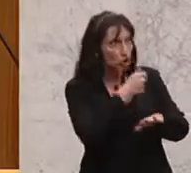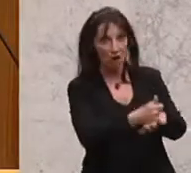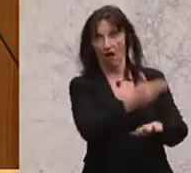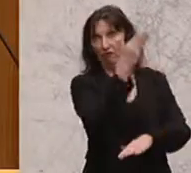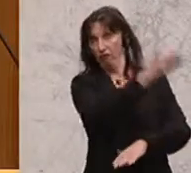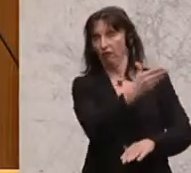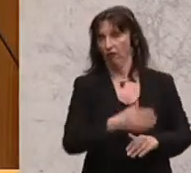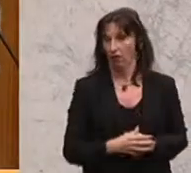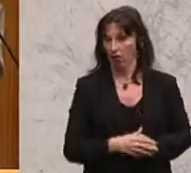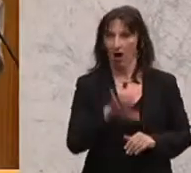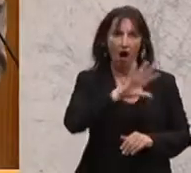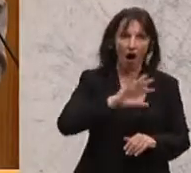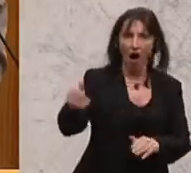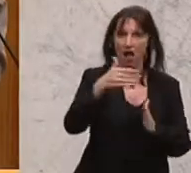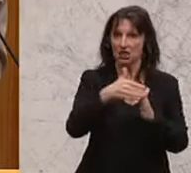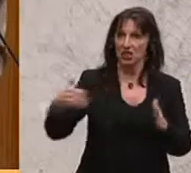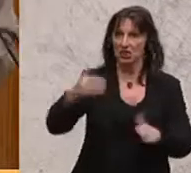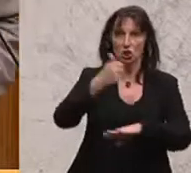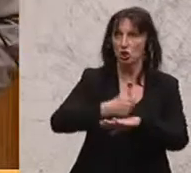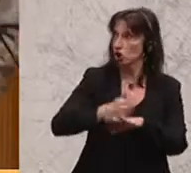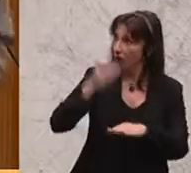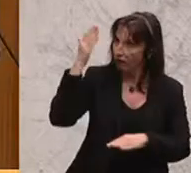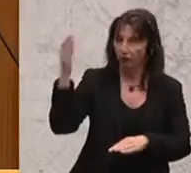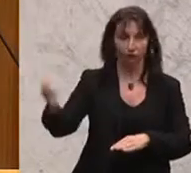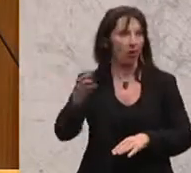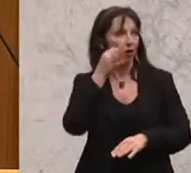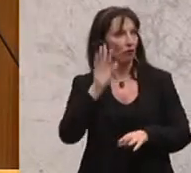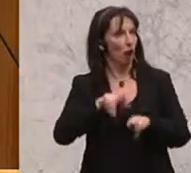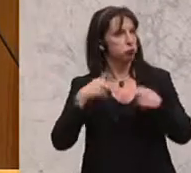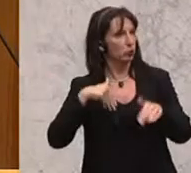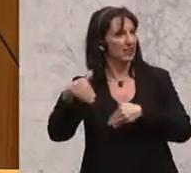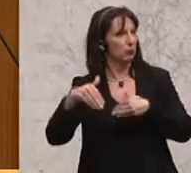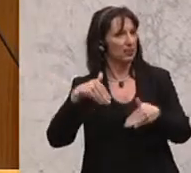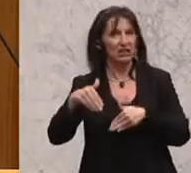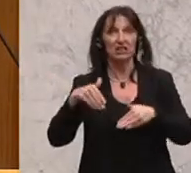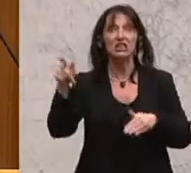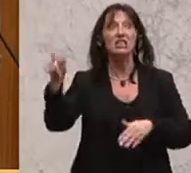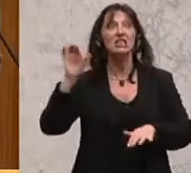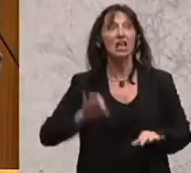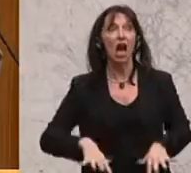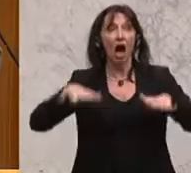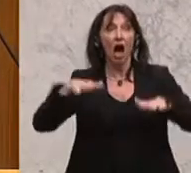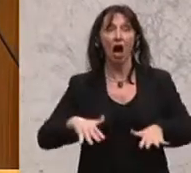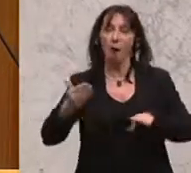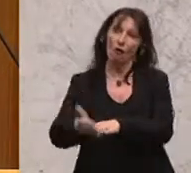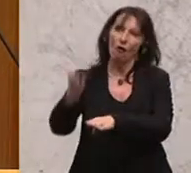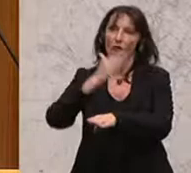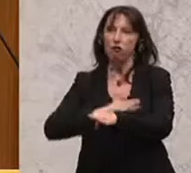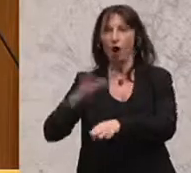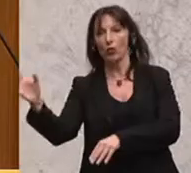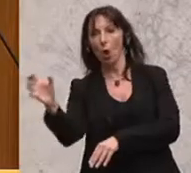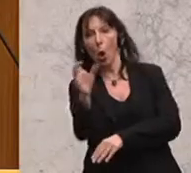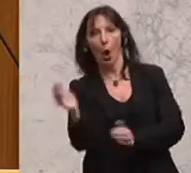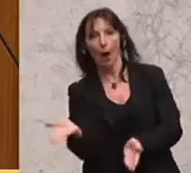dahinter. Jener Sektionschef unter anderem, der von der Frau Bundesministerin Vector, bevor sie gegangen ist, extra noch in die zuständige